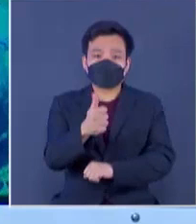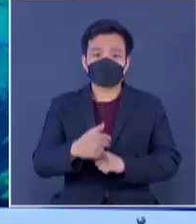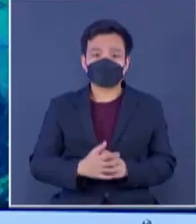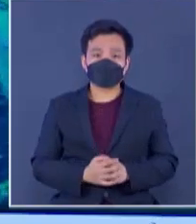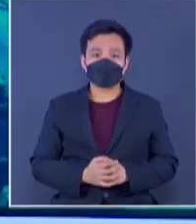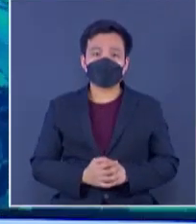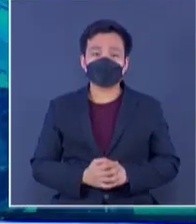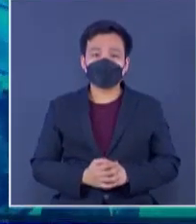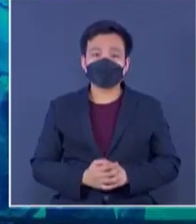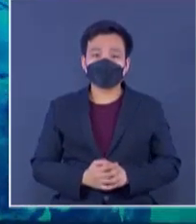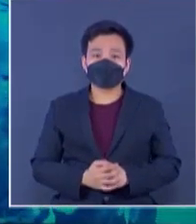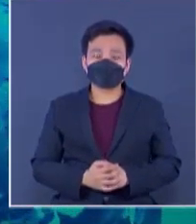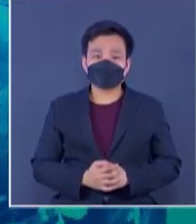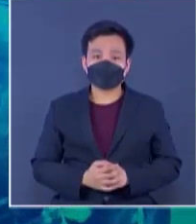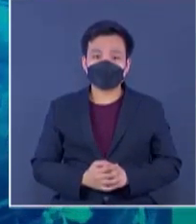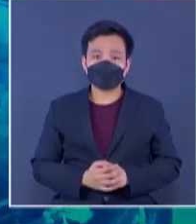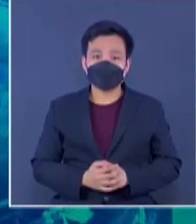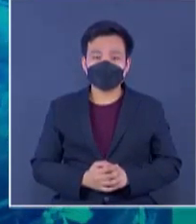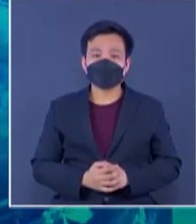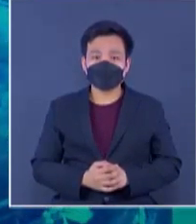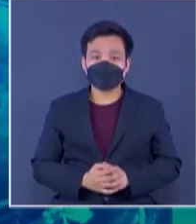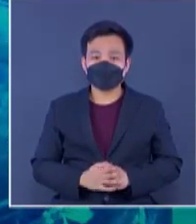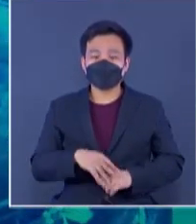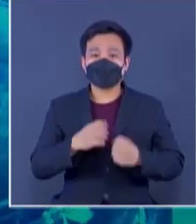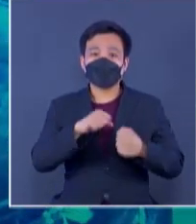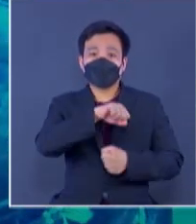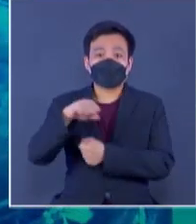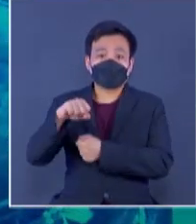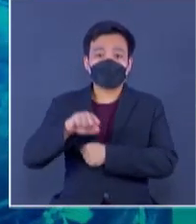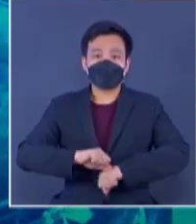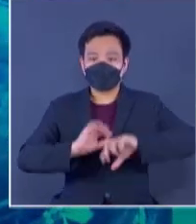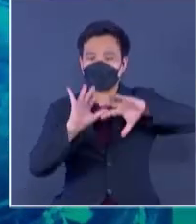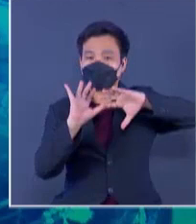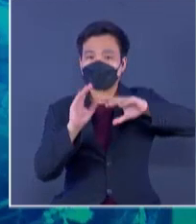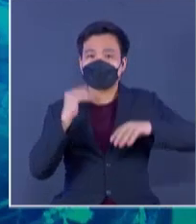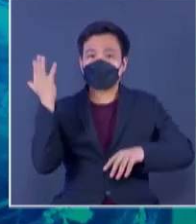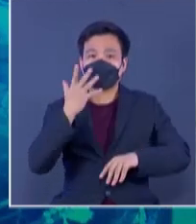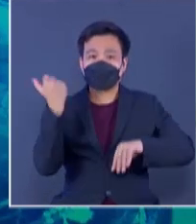filter นะครับกรองอากาศจากภายในเวลาปล่อยสู่ภายนอกเนี่ยเรื่องของไวรัสจะได้ไม่ออกไปสู่ภายนอกด้วย